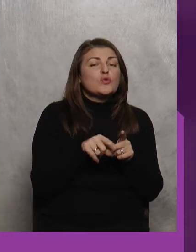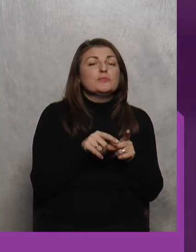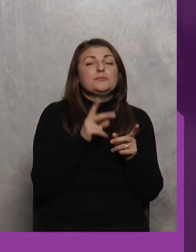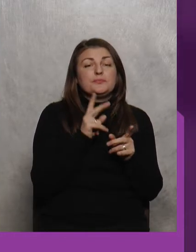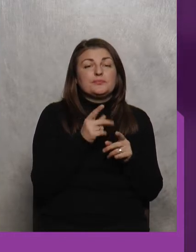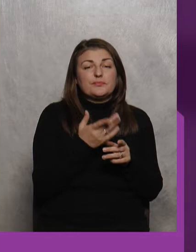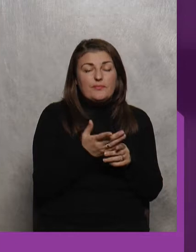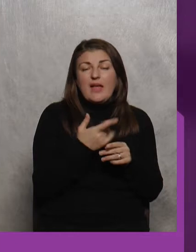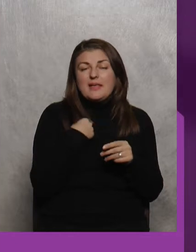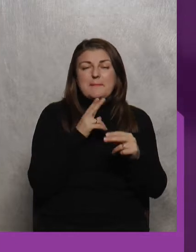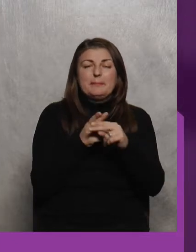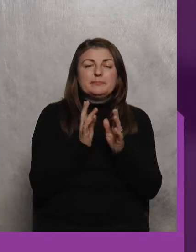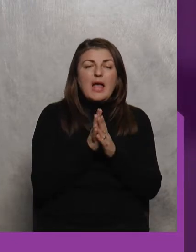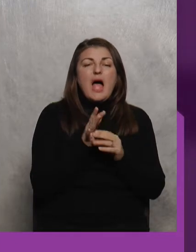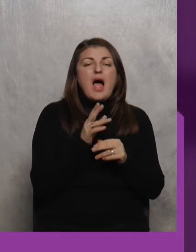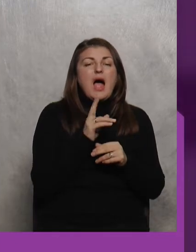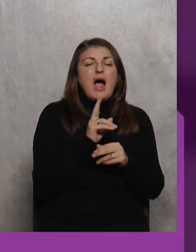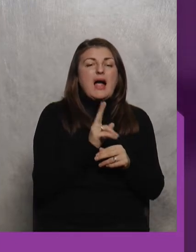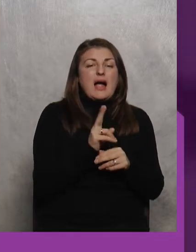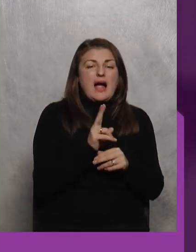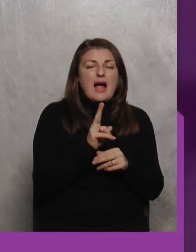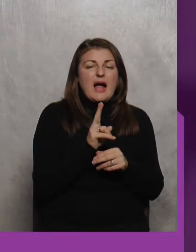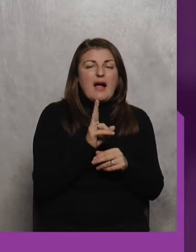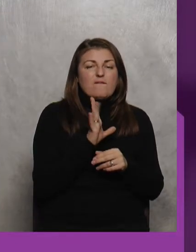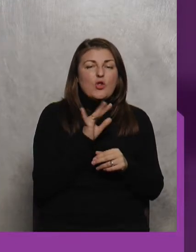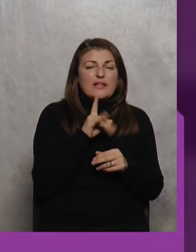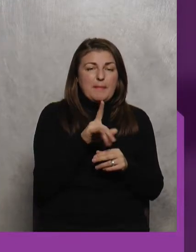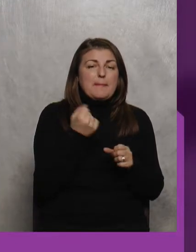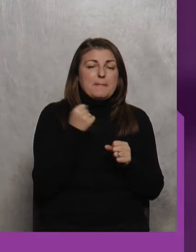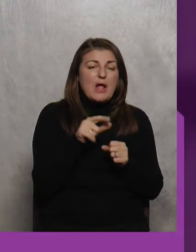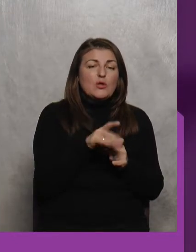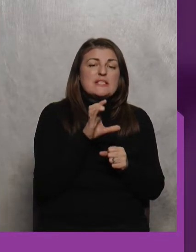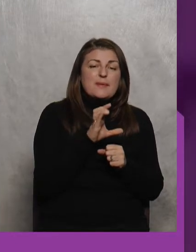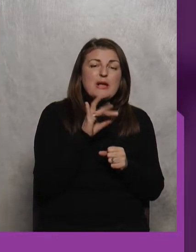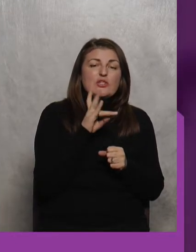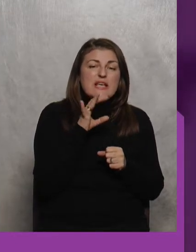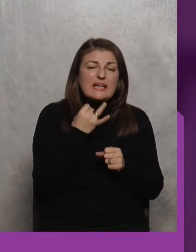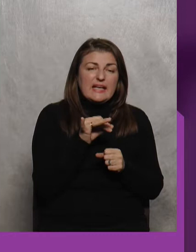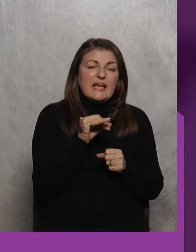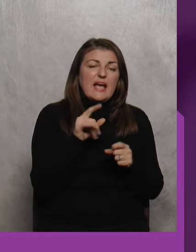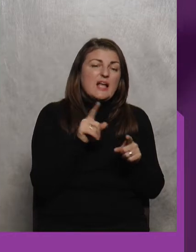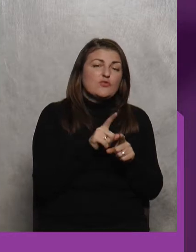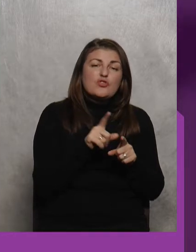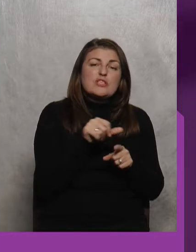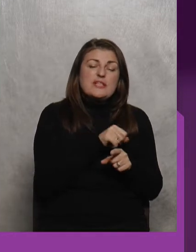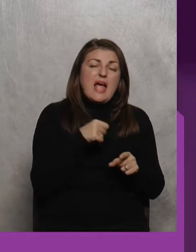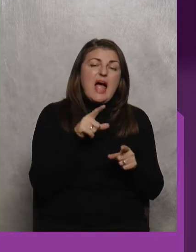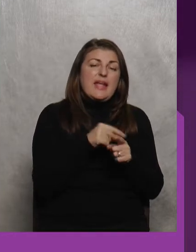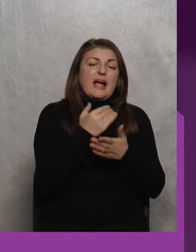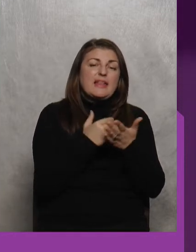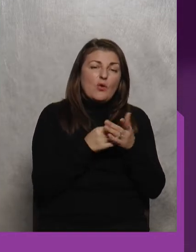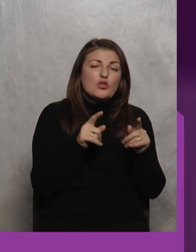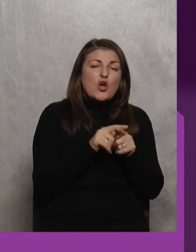Ось Касьяненко, я переб'ю, будь ласка. Так, Касьяненко так. Володимир переміг, але тут Семеренко Сергій, також Сум, це категорія, так